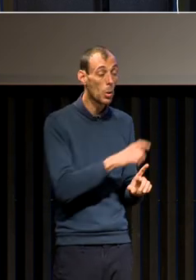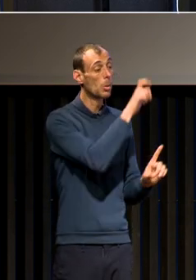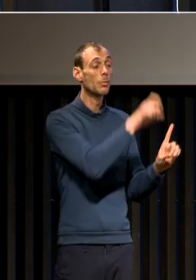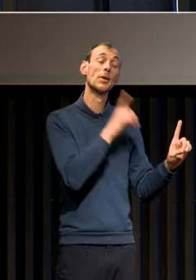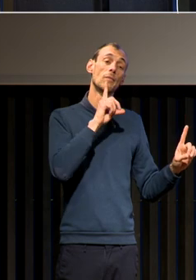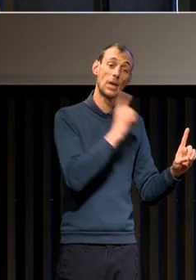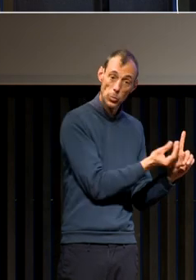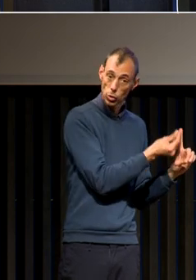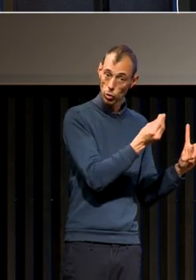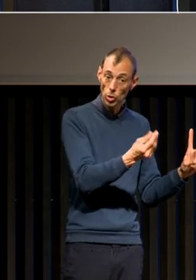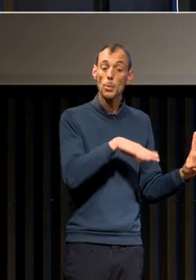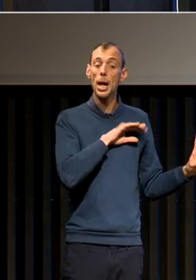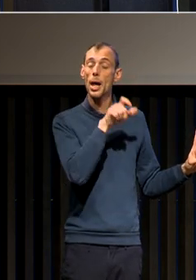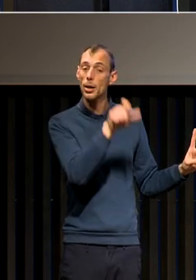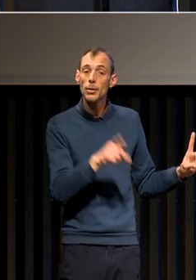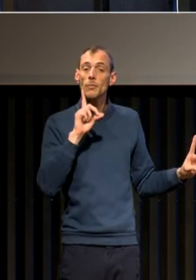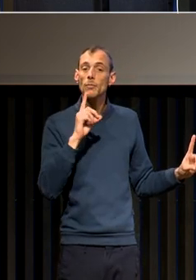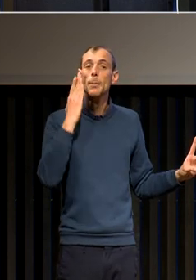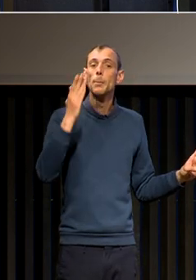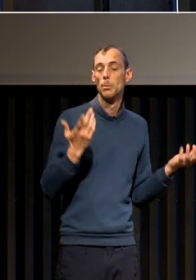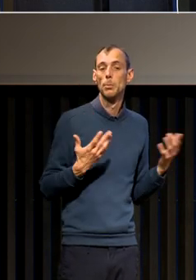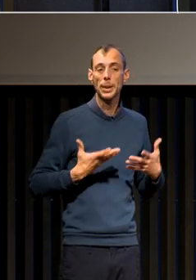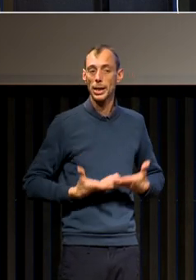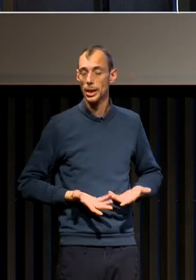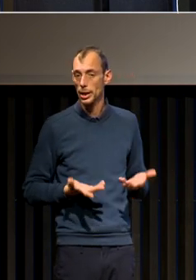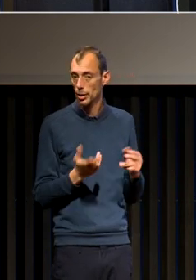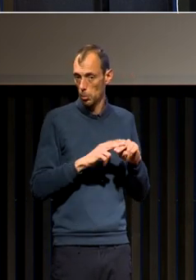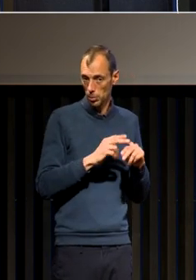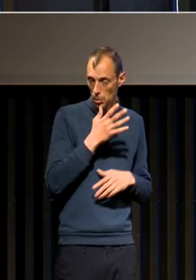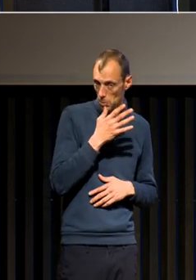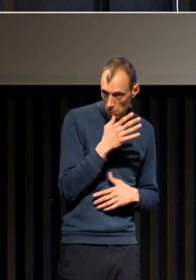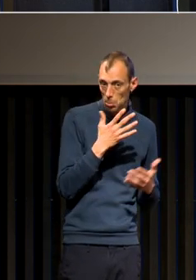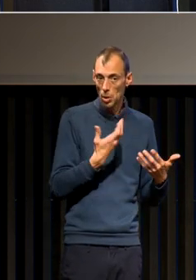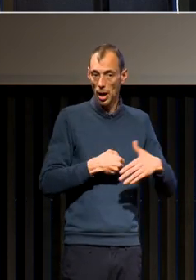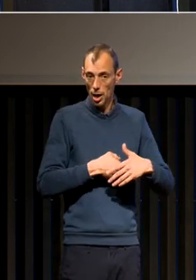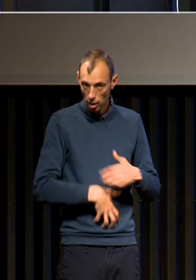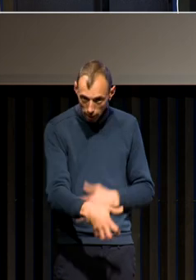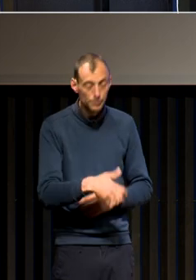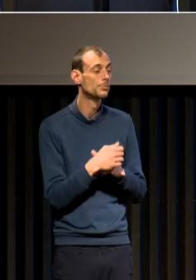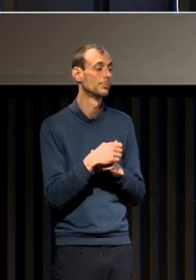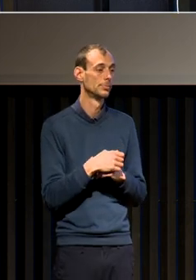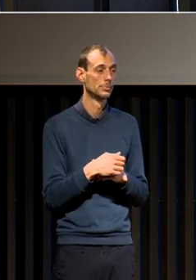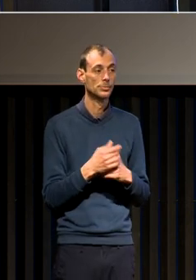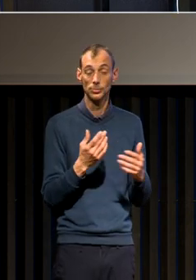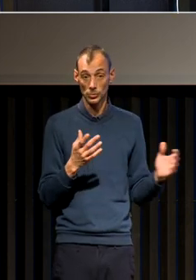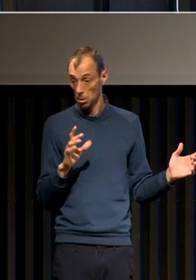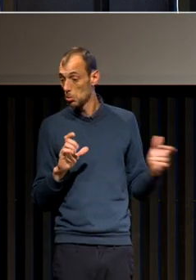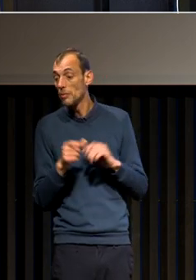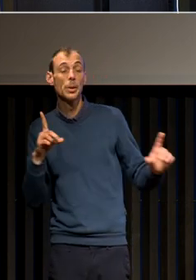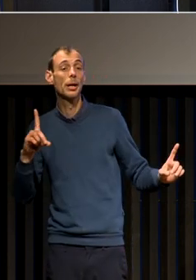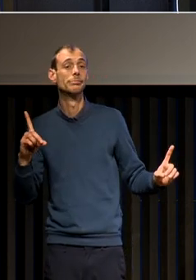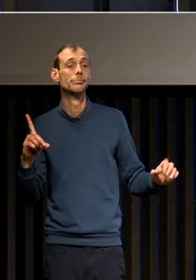cas de stérilité féminine, avec des spermatozoïdes du conjoint, ça s'appelle le don d'ovocytes. Et